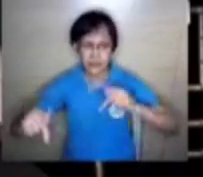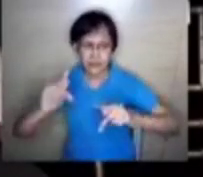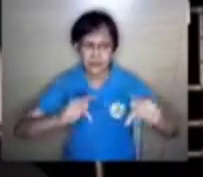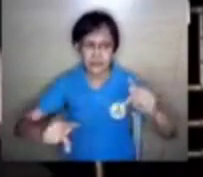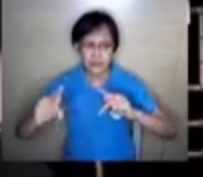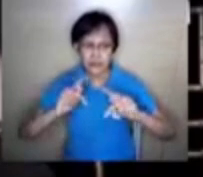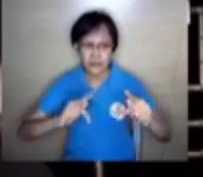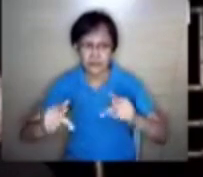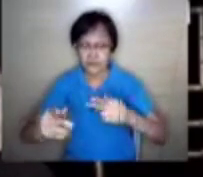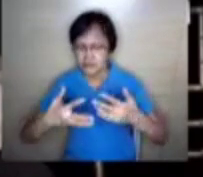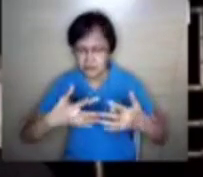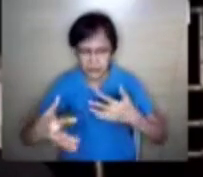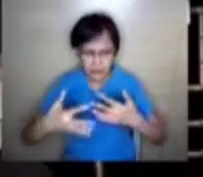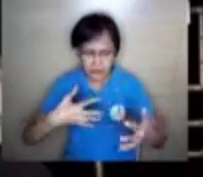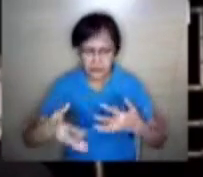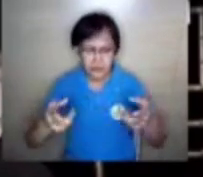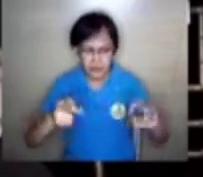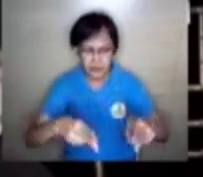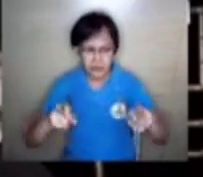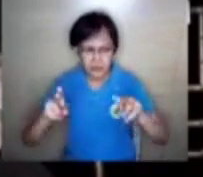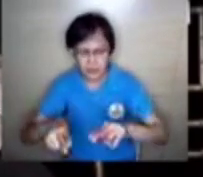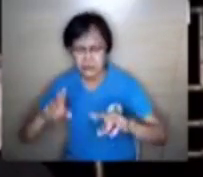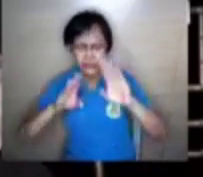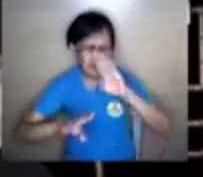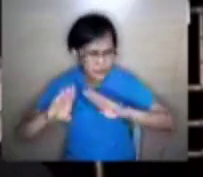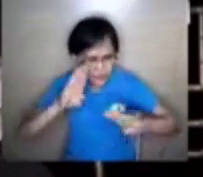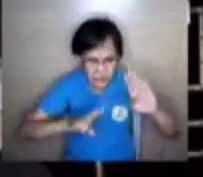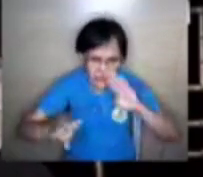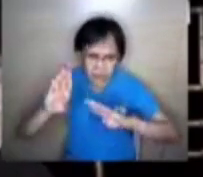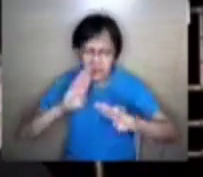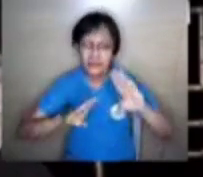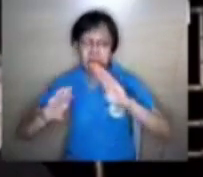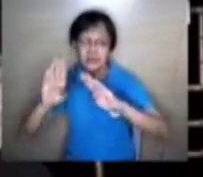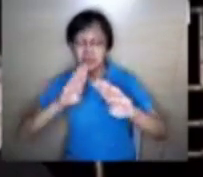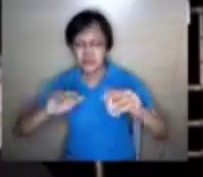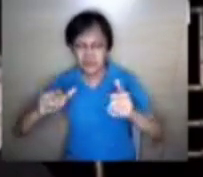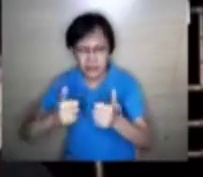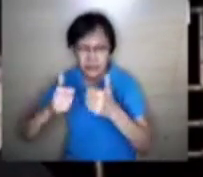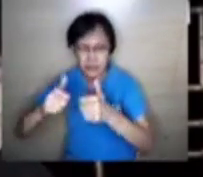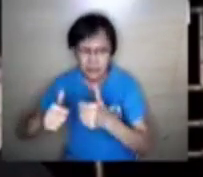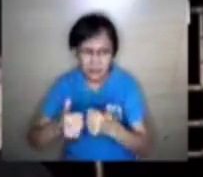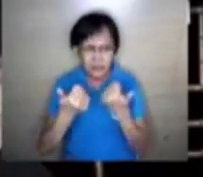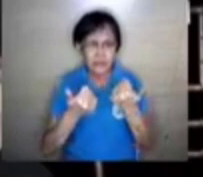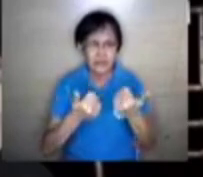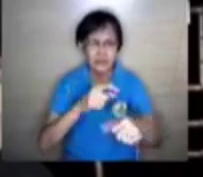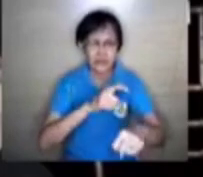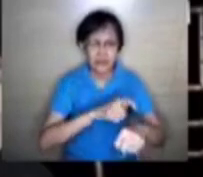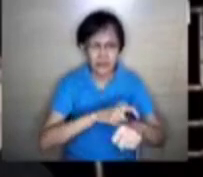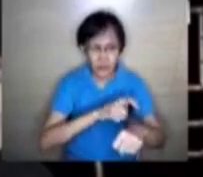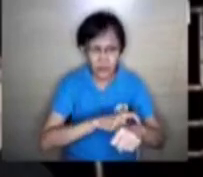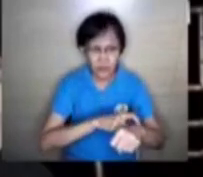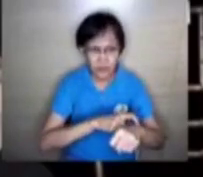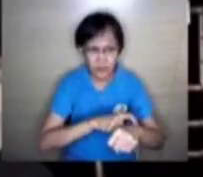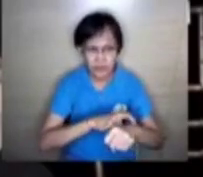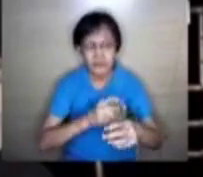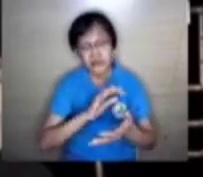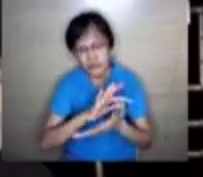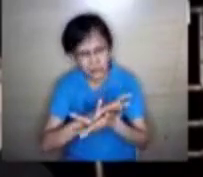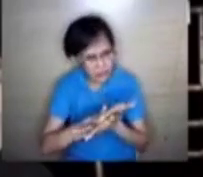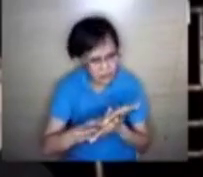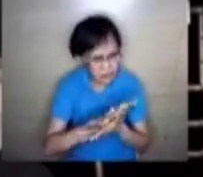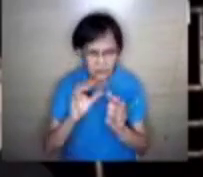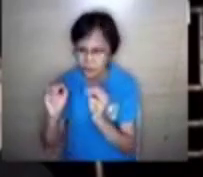ng iba't ibang realidad, mga problema, mga hamon sa atin sa mga oras na ito, may pandemya man o